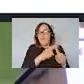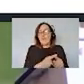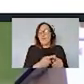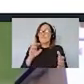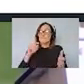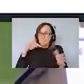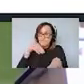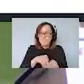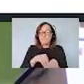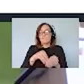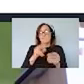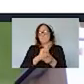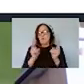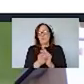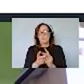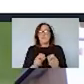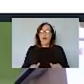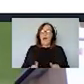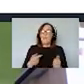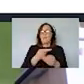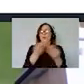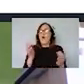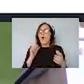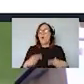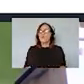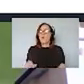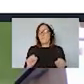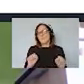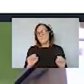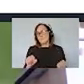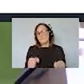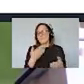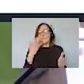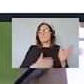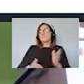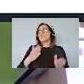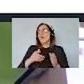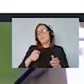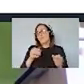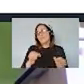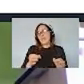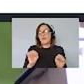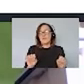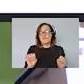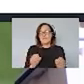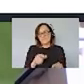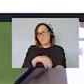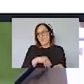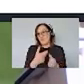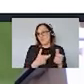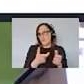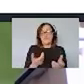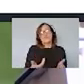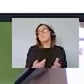była, żeby uczestnicy odpowiedzieli mi w jakiś sposób, a nie mam przygotowanej, przyszło mi to do głowy, to jest taka opcja. Ona jest, tak jak